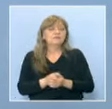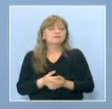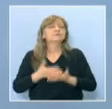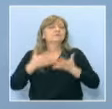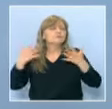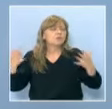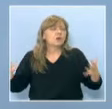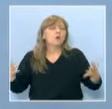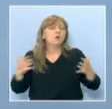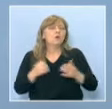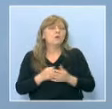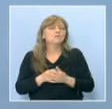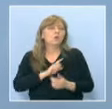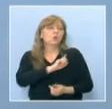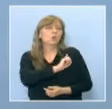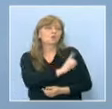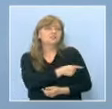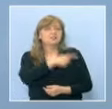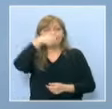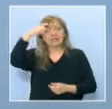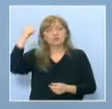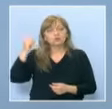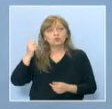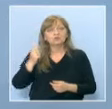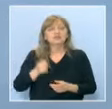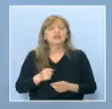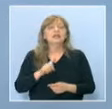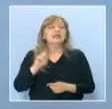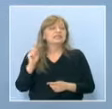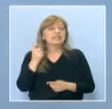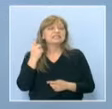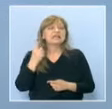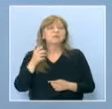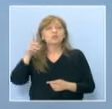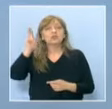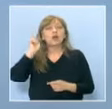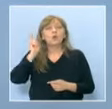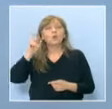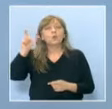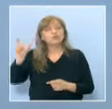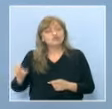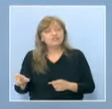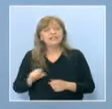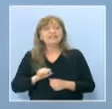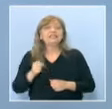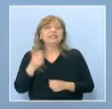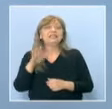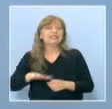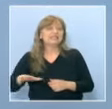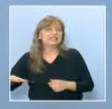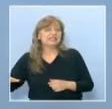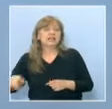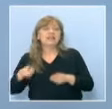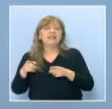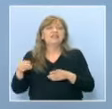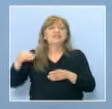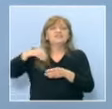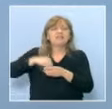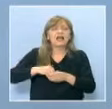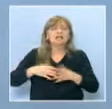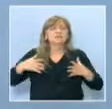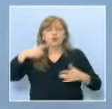много усилия и труд от страна и не само на учителите, но и на самите деца. Децата влагат страшно много енергия,